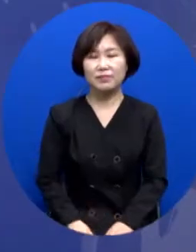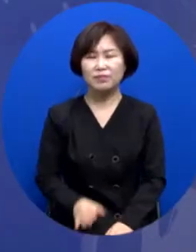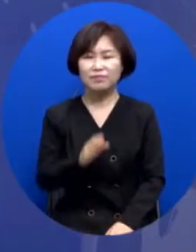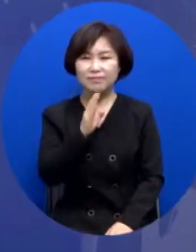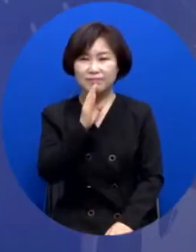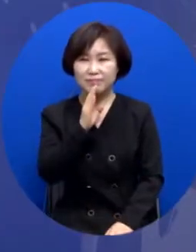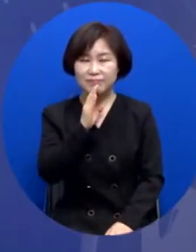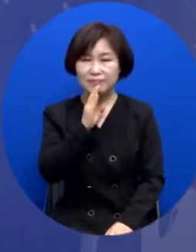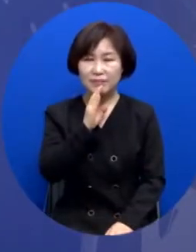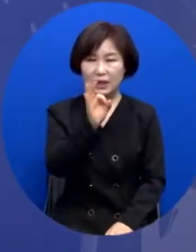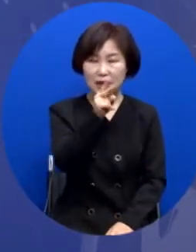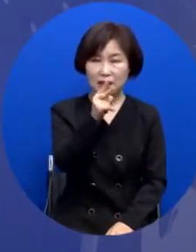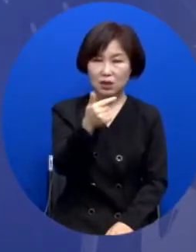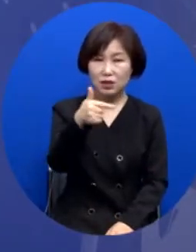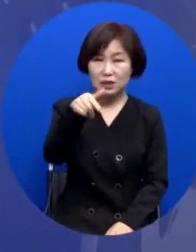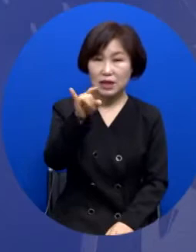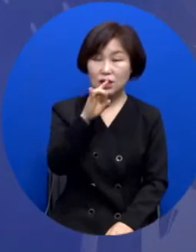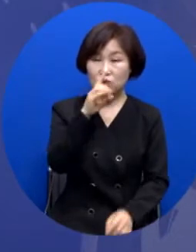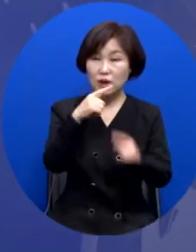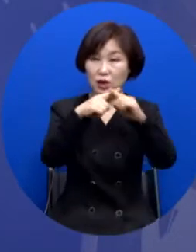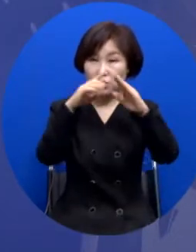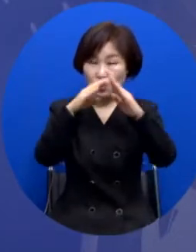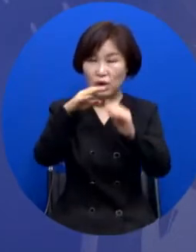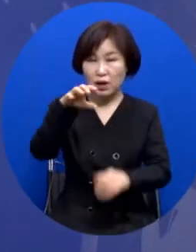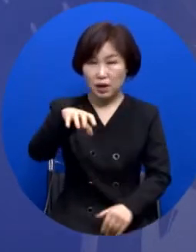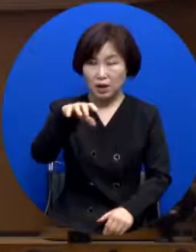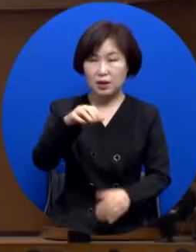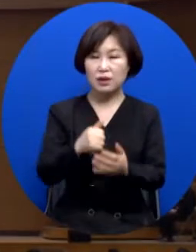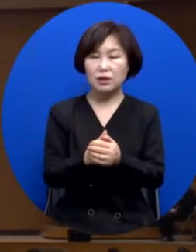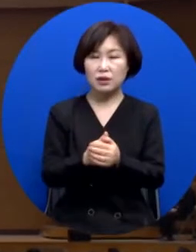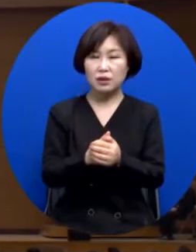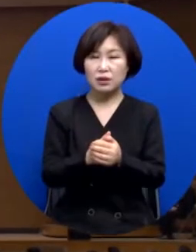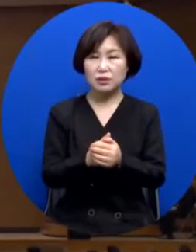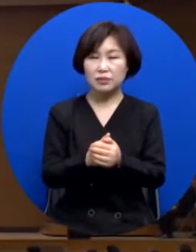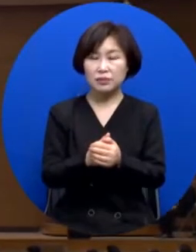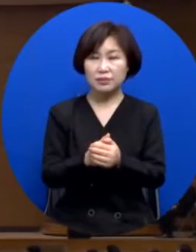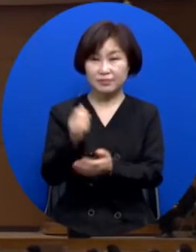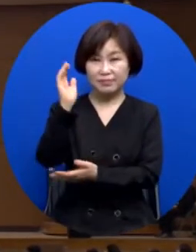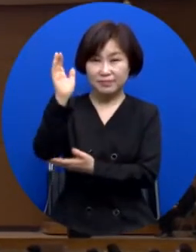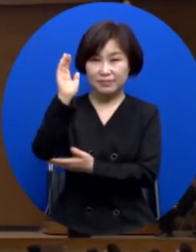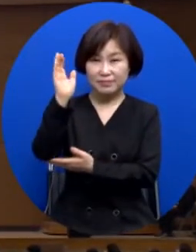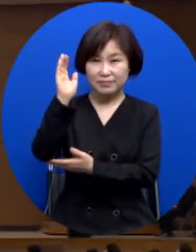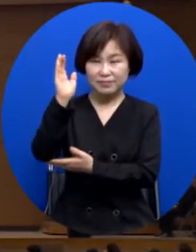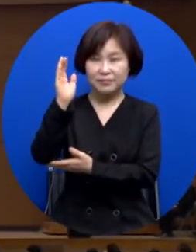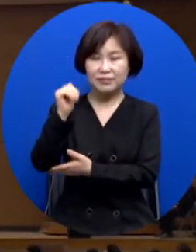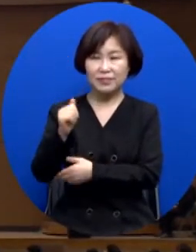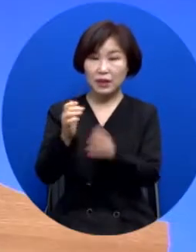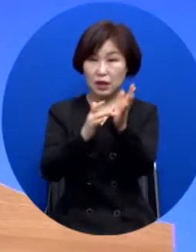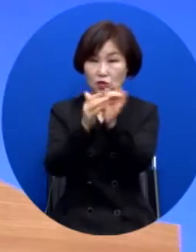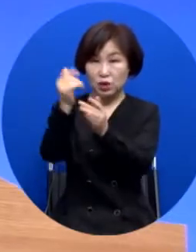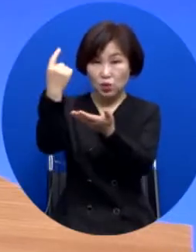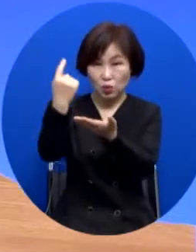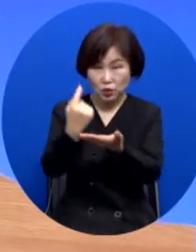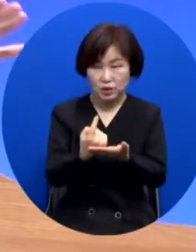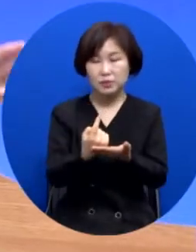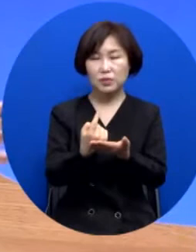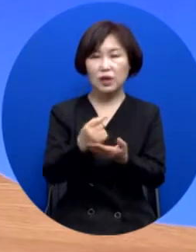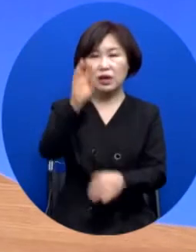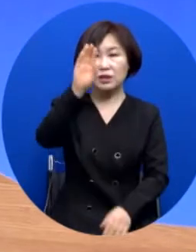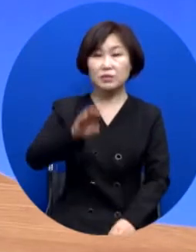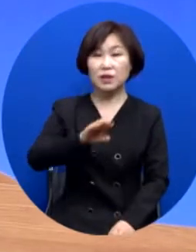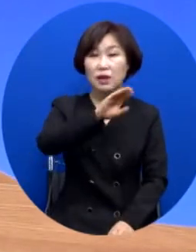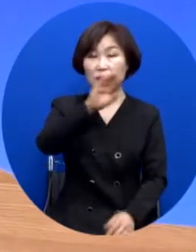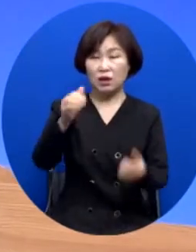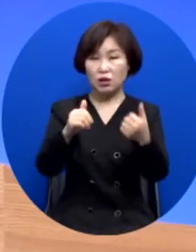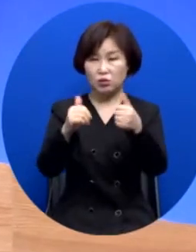그렇습니다. 연세중앙교회 성탄 예배에서 이제 말씀해주신 메시지가 선포됐습니다. 예수의 오심과 십자가